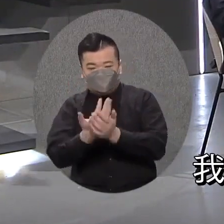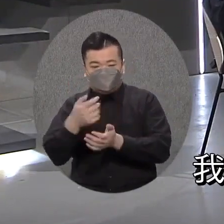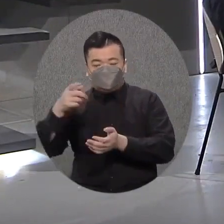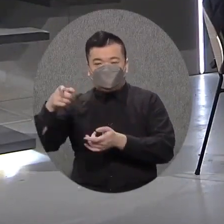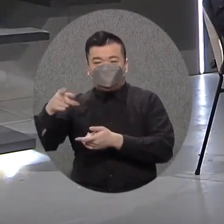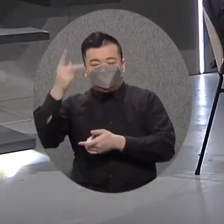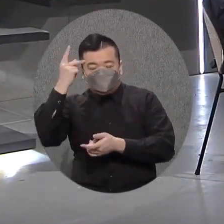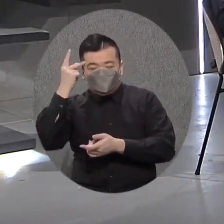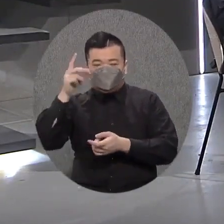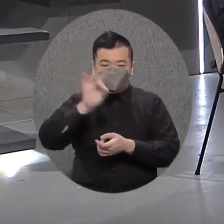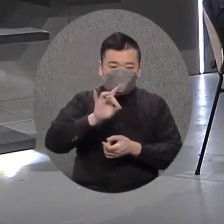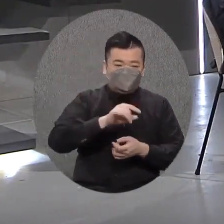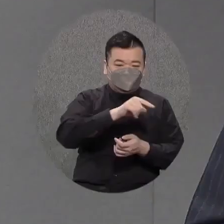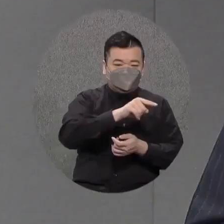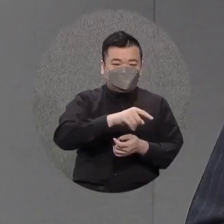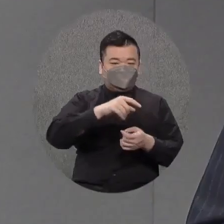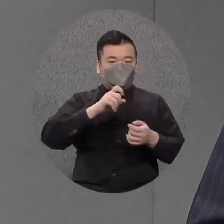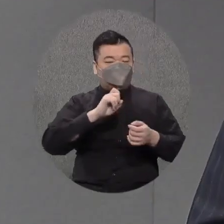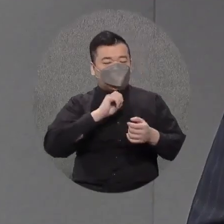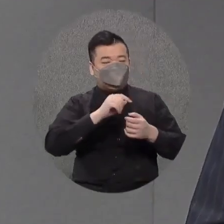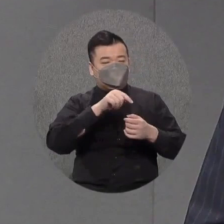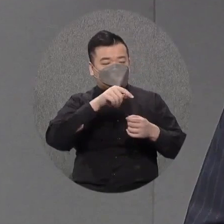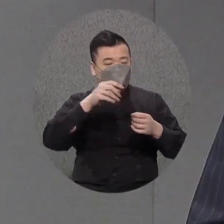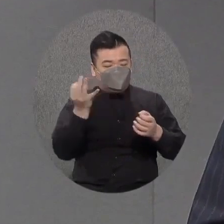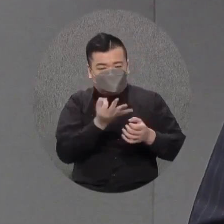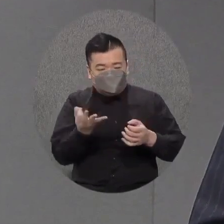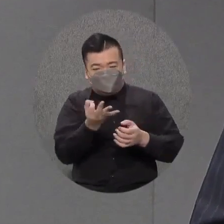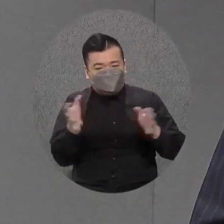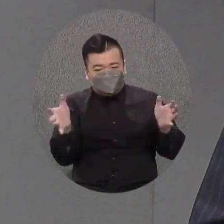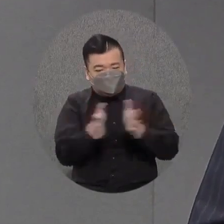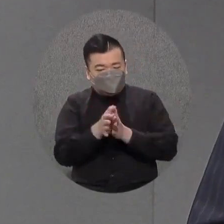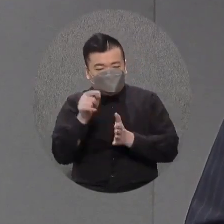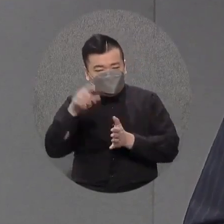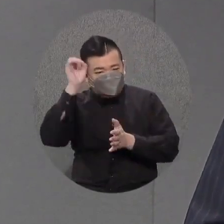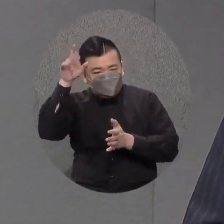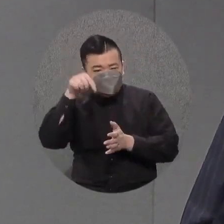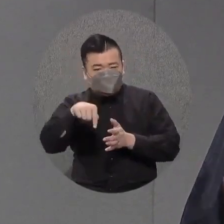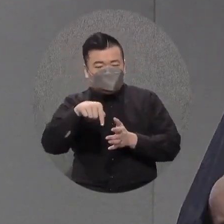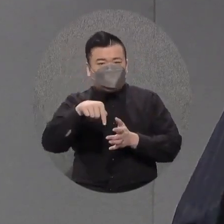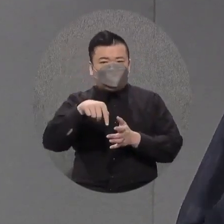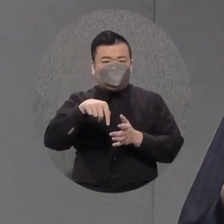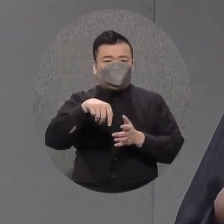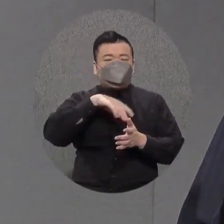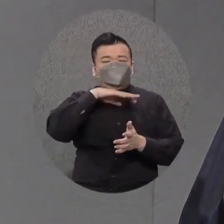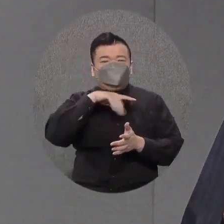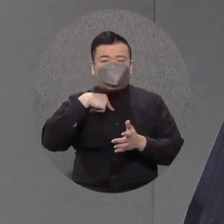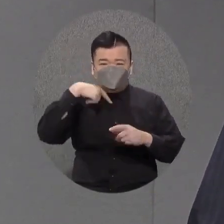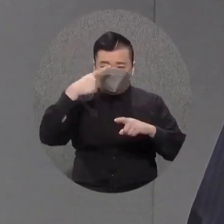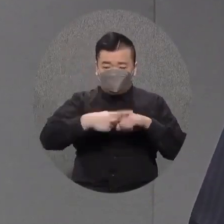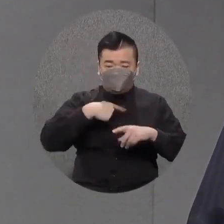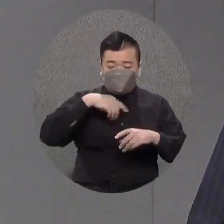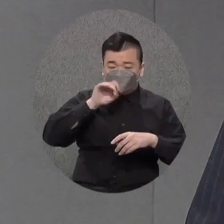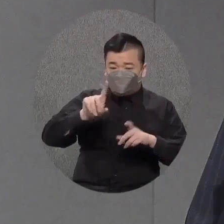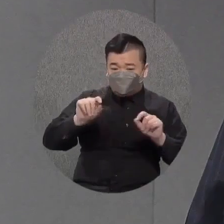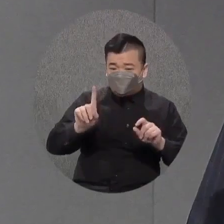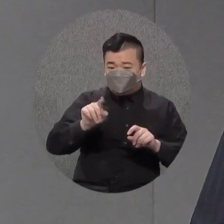師啦，梅創基老師嘅作品咧，三個當我哋望嘅時候咧，都係如果我即係真係揾一個形容詞去講，